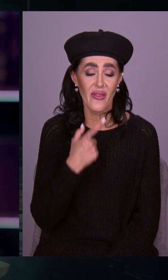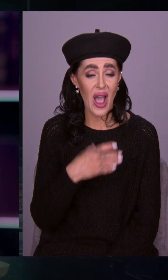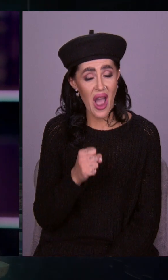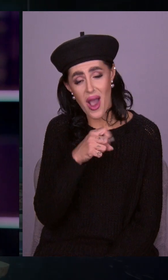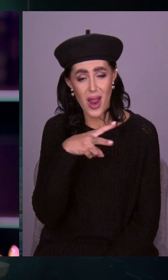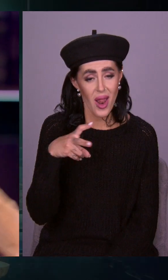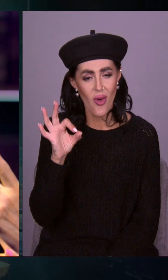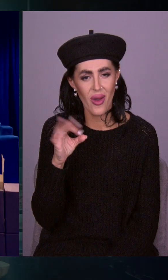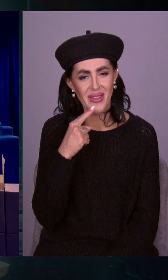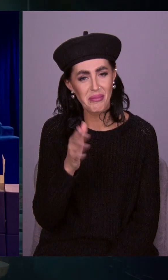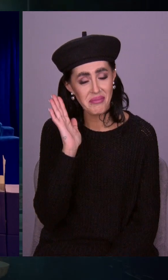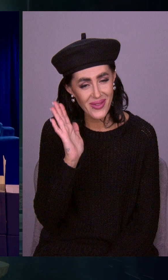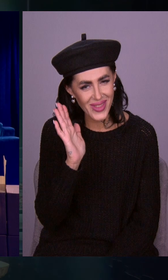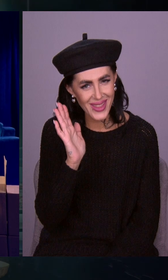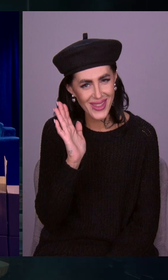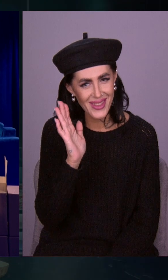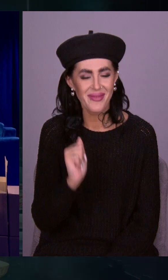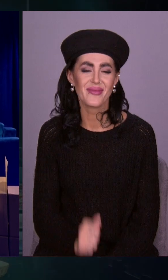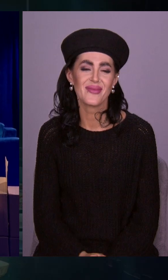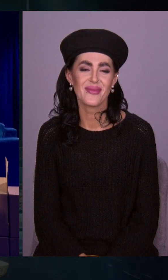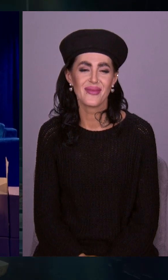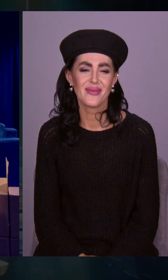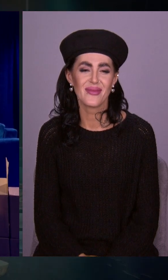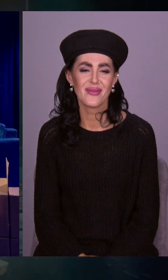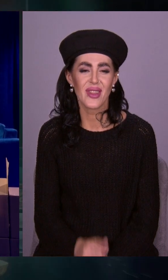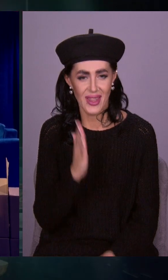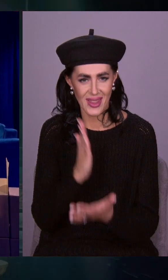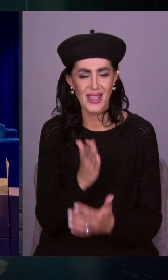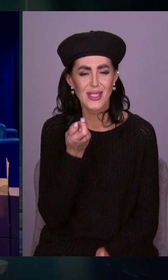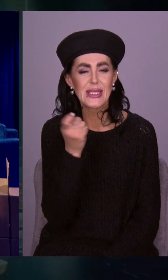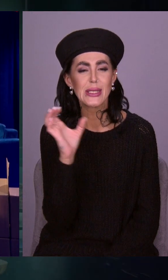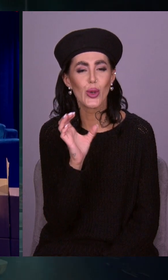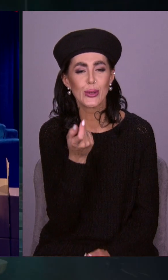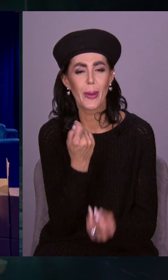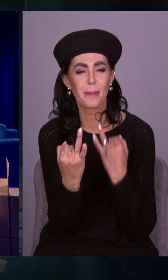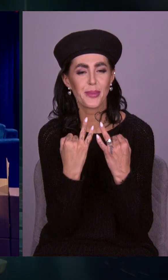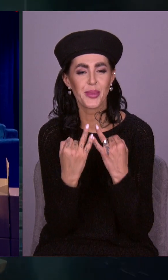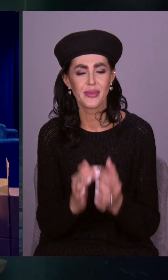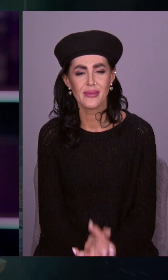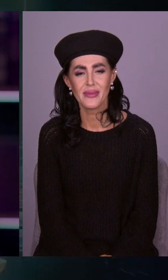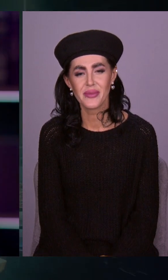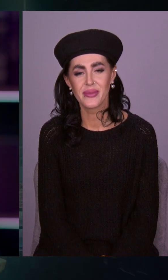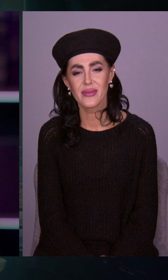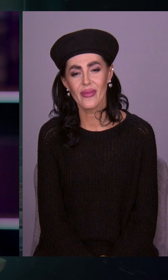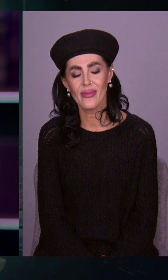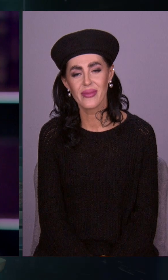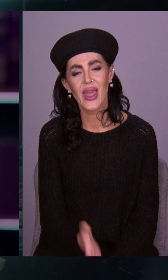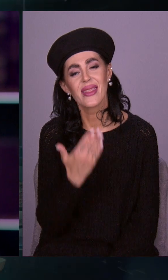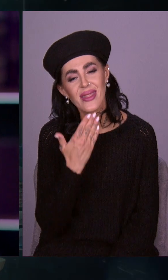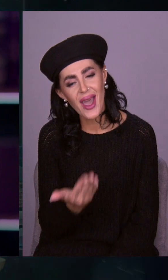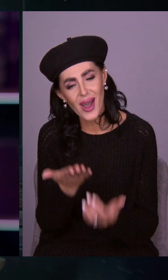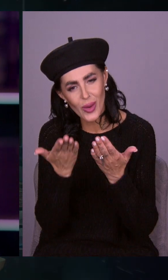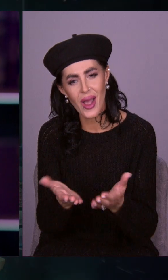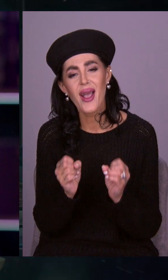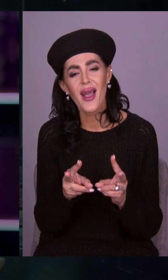Алло. Привіт. Привіт. Що, в тебе є секундочка? Так, звісно, для тебе завжди. Дякую так. Тобі, дякую. Що,